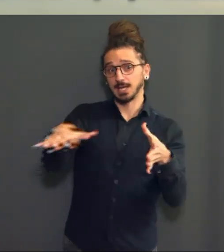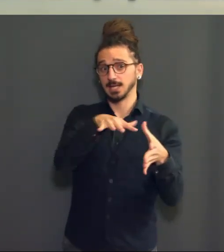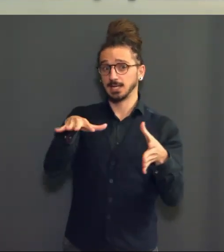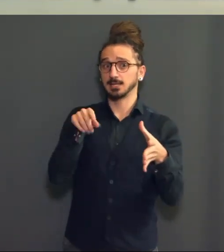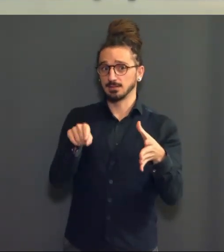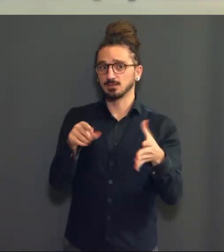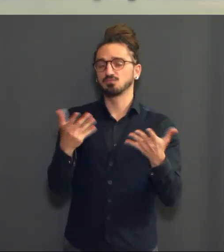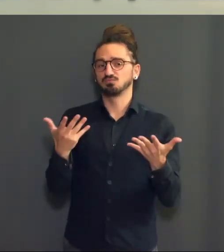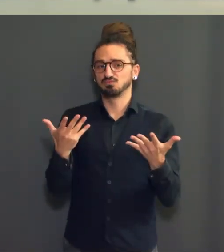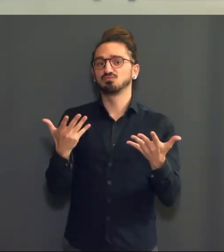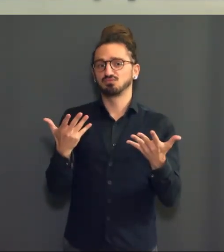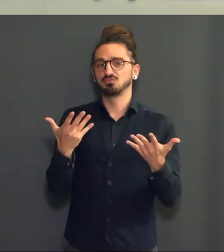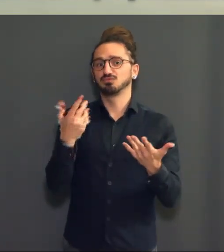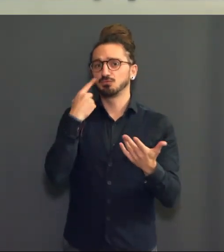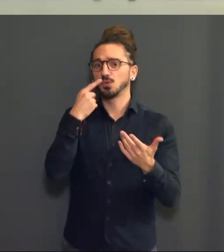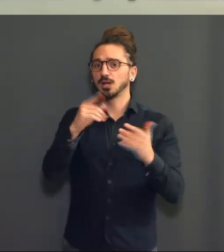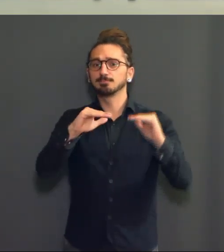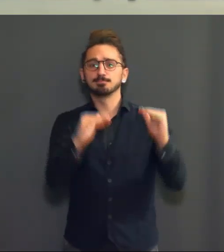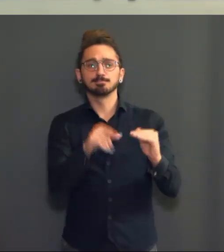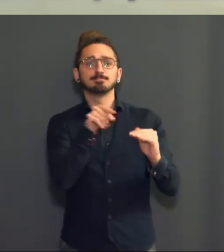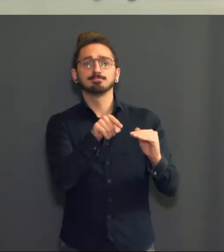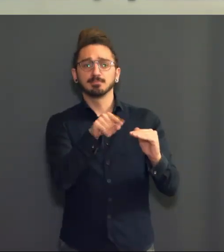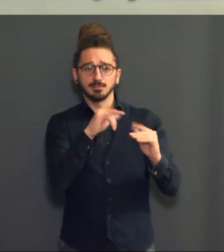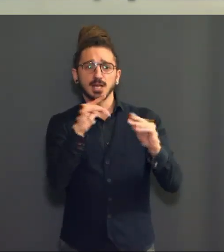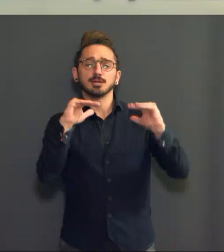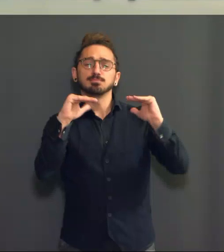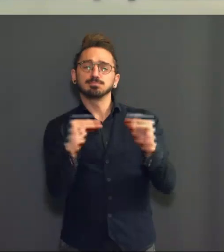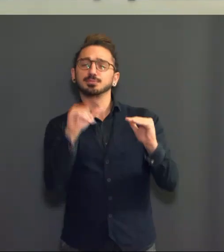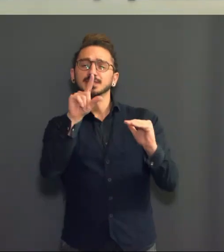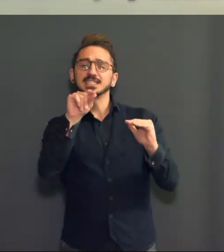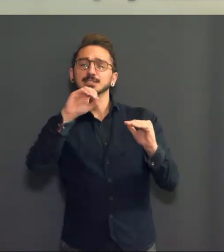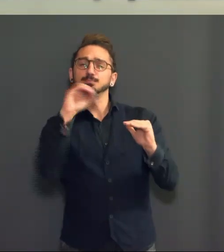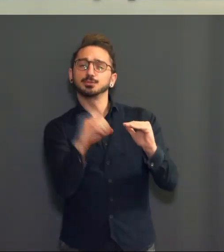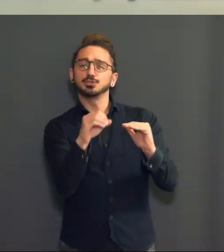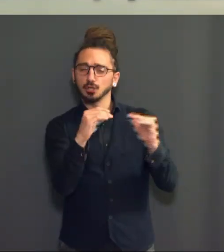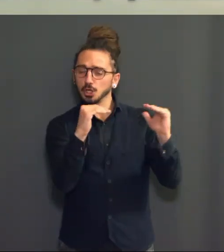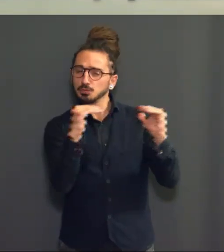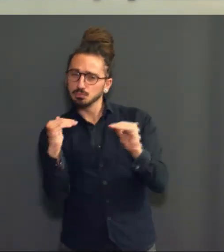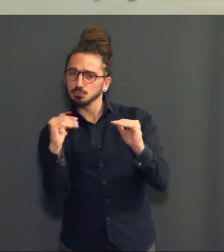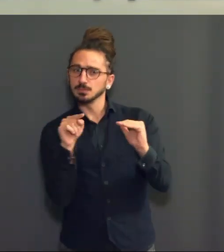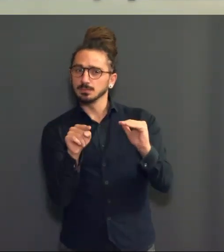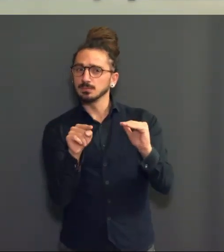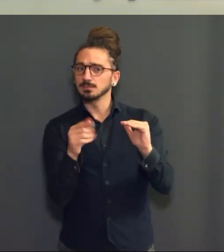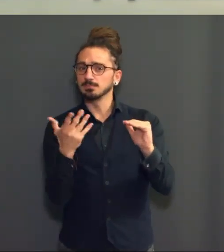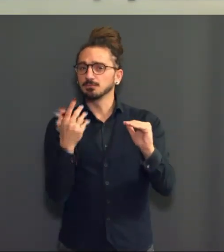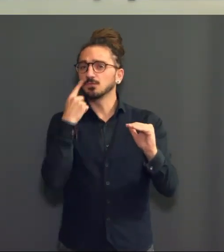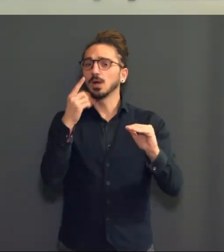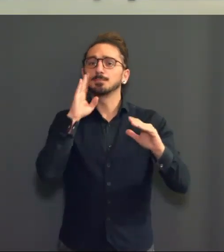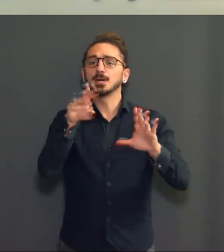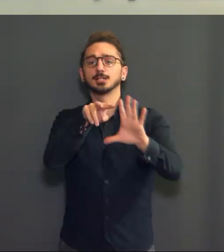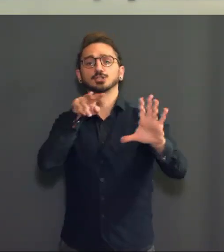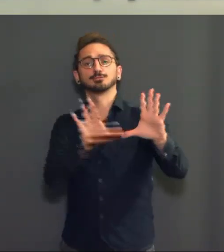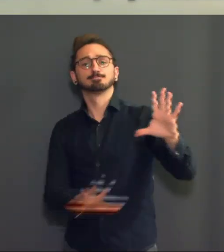prononcée, en l'occurrence de 10%. Si on s'intéresse géographiquement à ce qui se passe dans notre pays, vous voyez